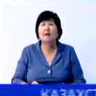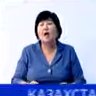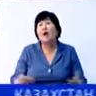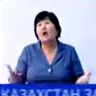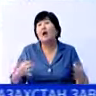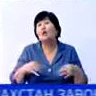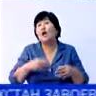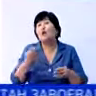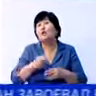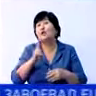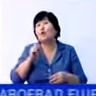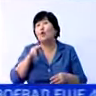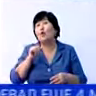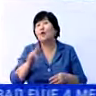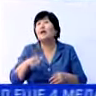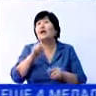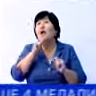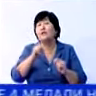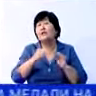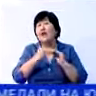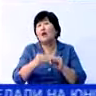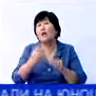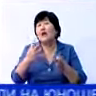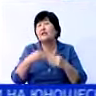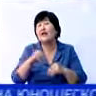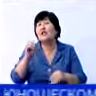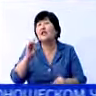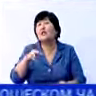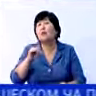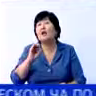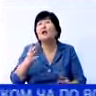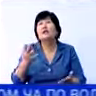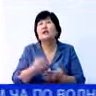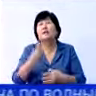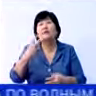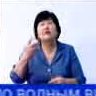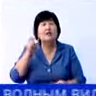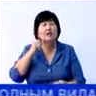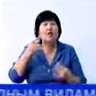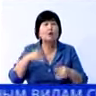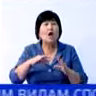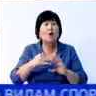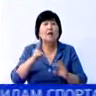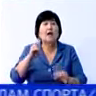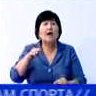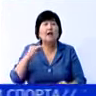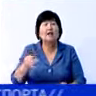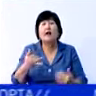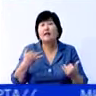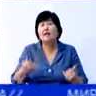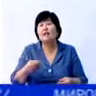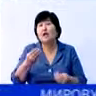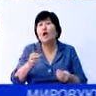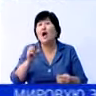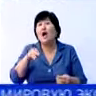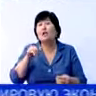Какой той без колпара? Главный приз – автомобиль от семьи Ермановых завоевал 22-летний уроженец аула Нартай. Ныне игрок